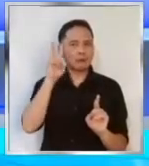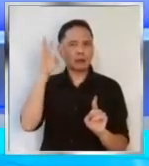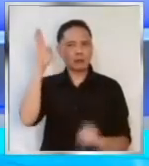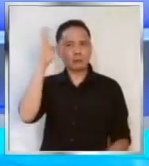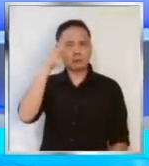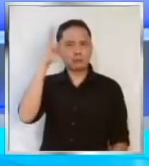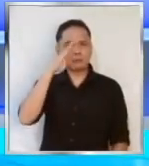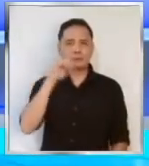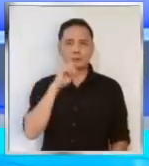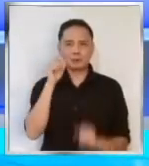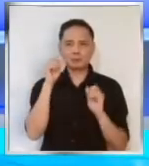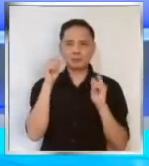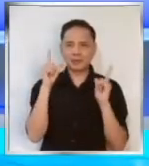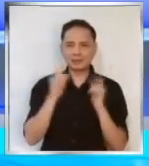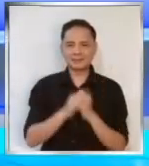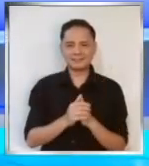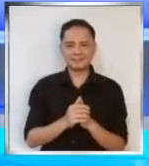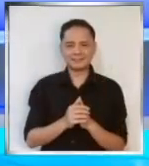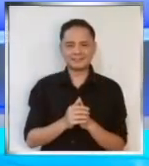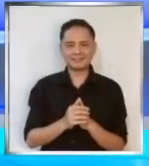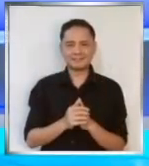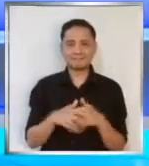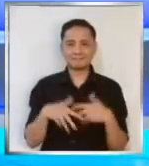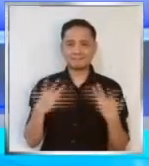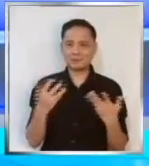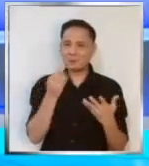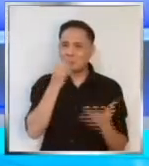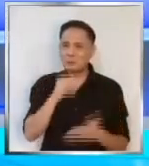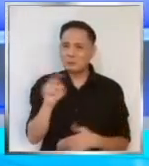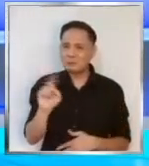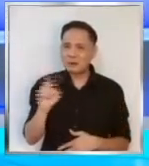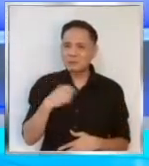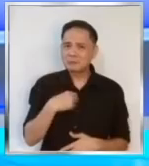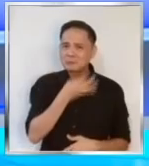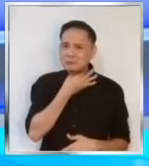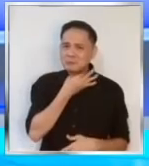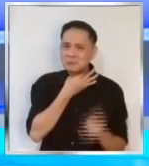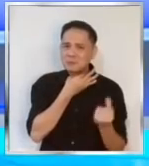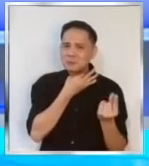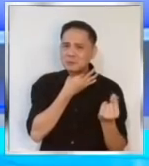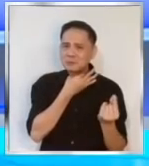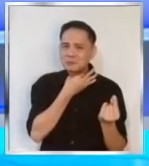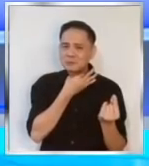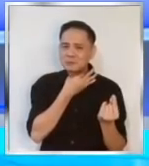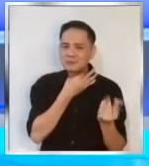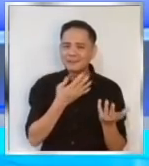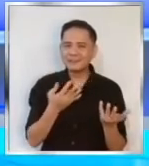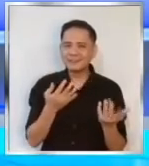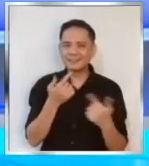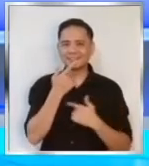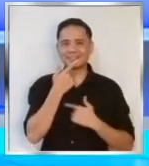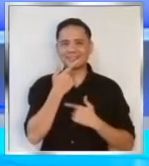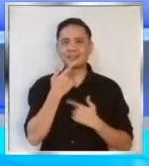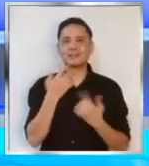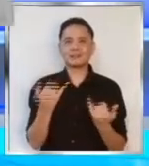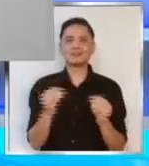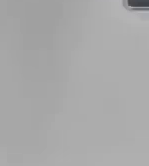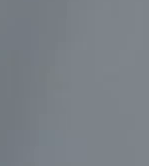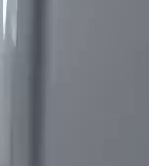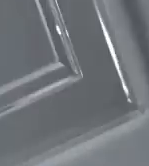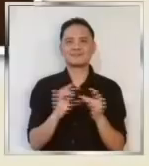na. Magkano kaya ang in-order na pagkain ng batang yan? Huh? O ito, tinutukan po yan ni Dano Tingkungko.